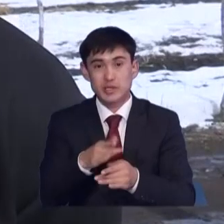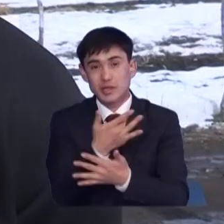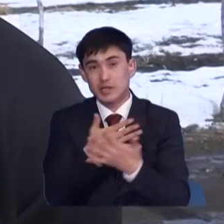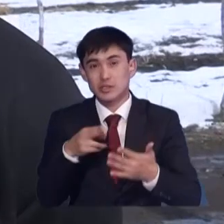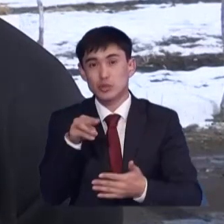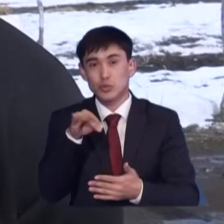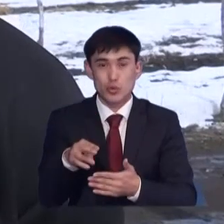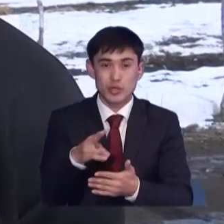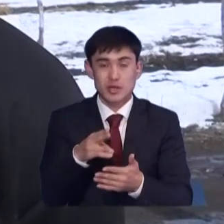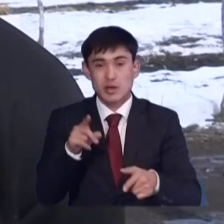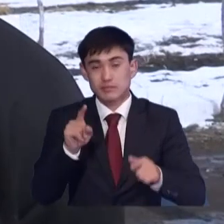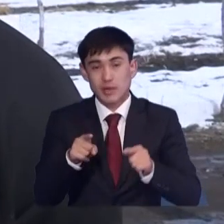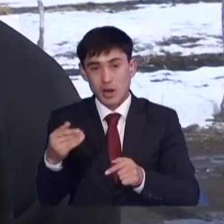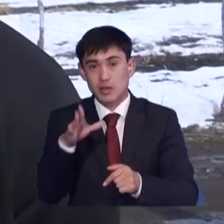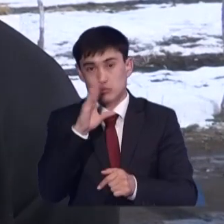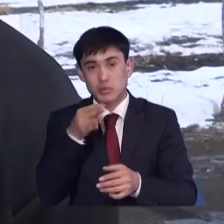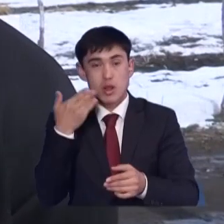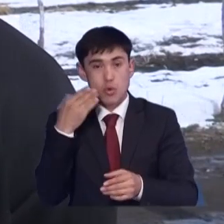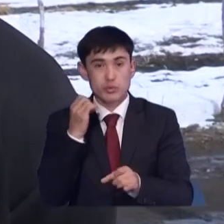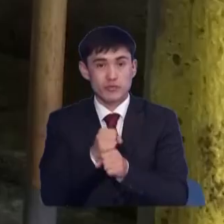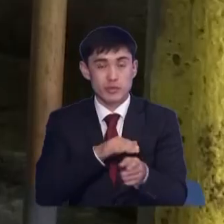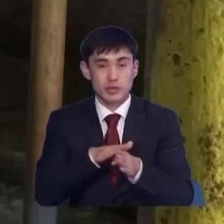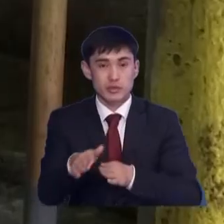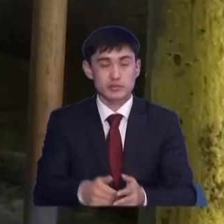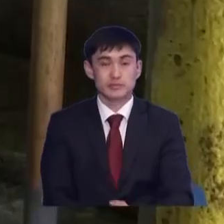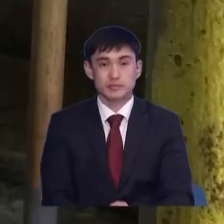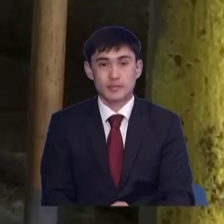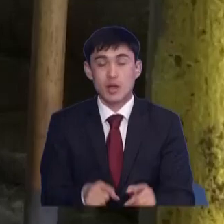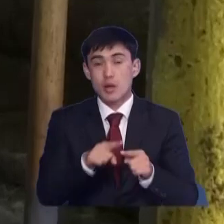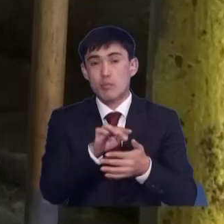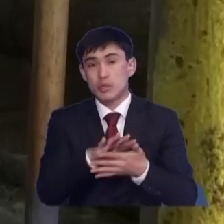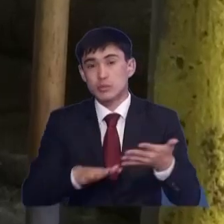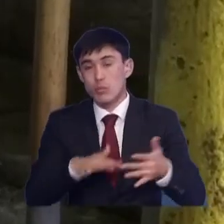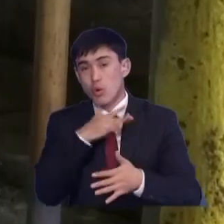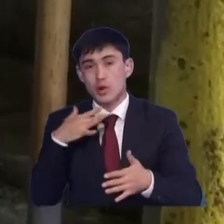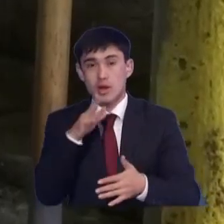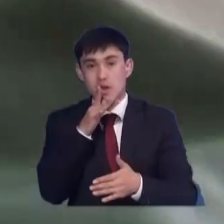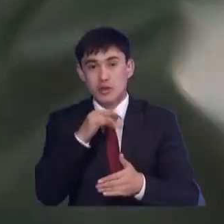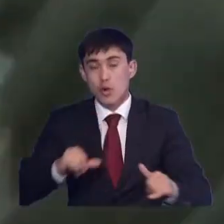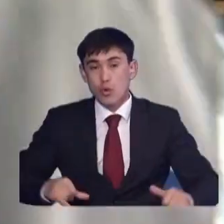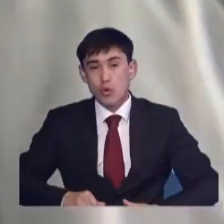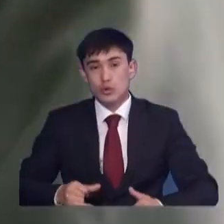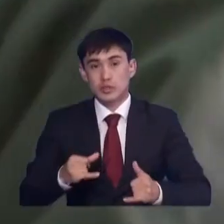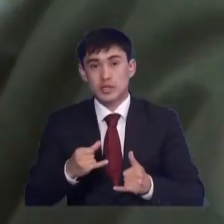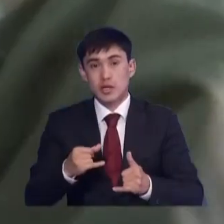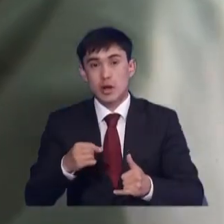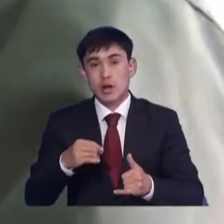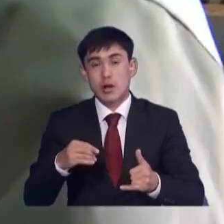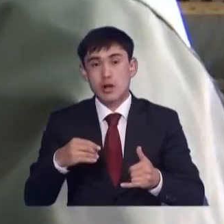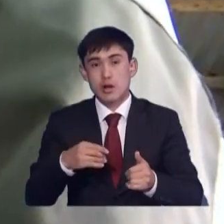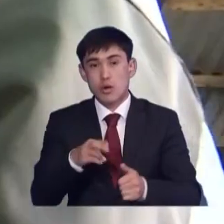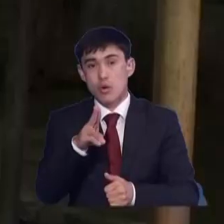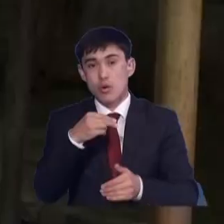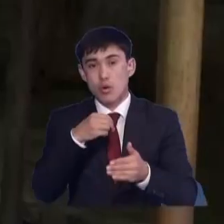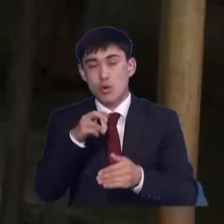верхом на лошади, как она, а ей это легко удается. На протяжении многих веков конь был неотъемлемой частью кочевой жизни казахов.